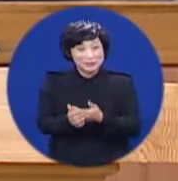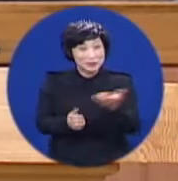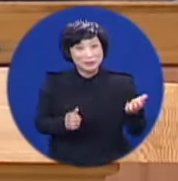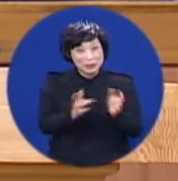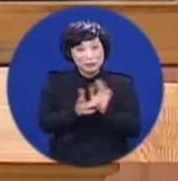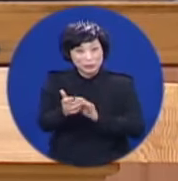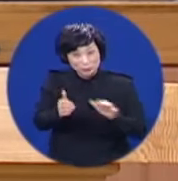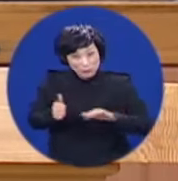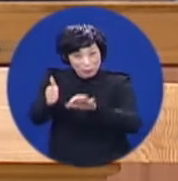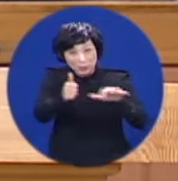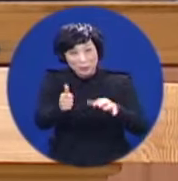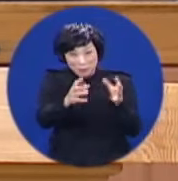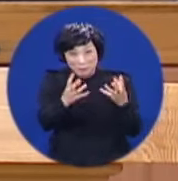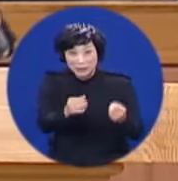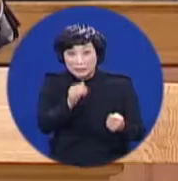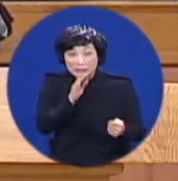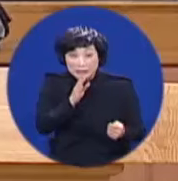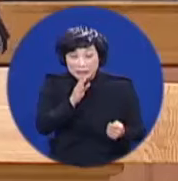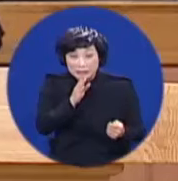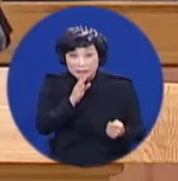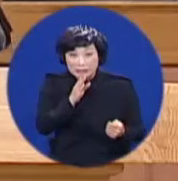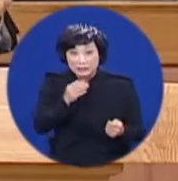예수님을 쫓아다니면서